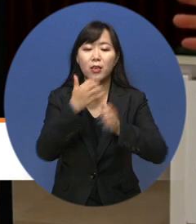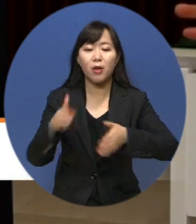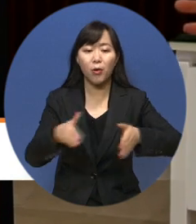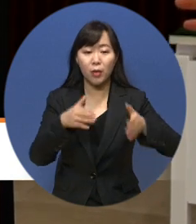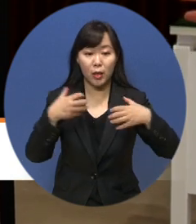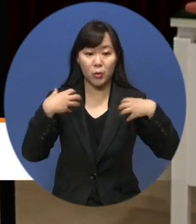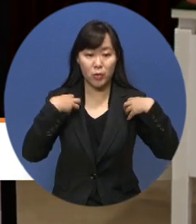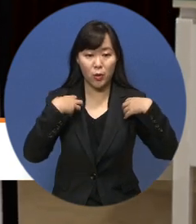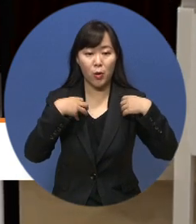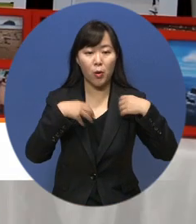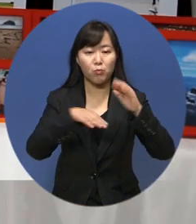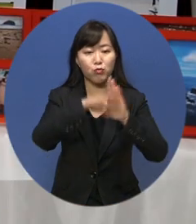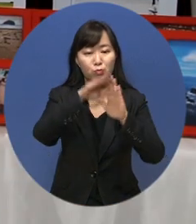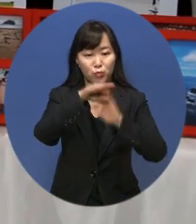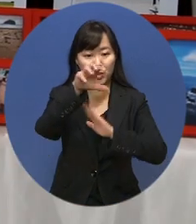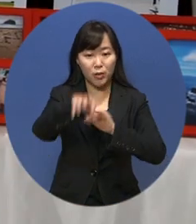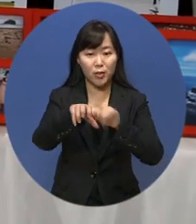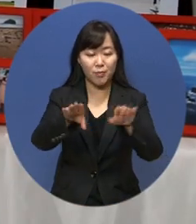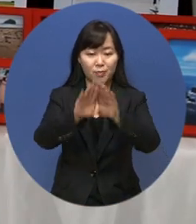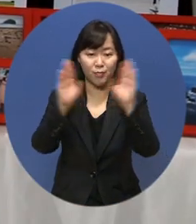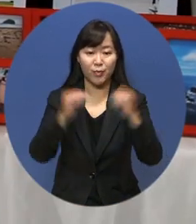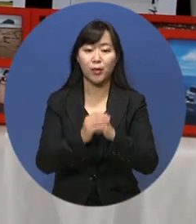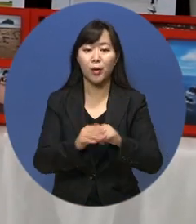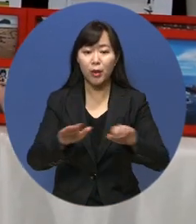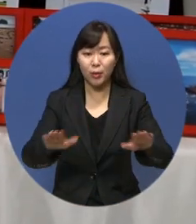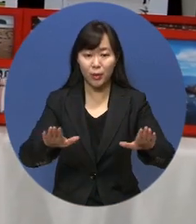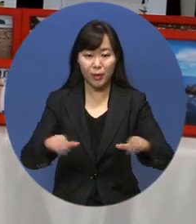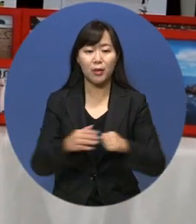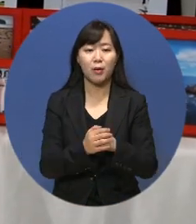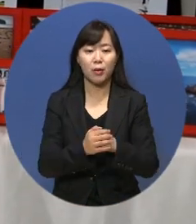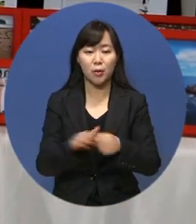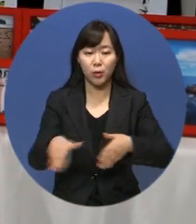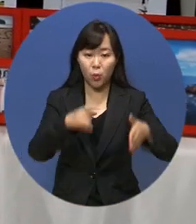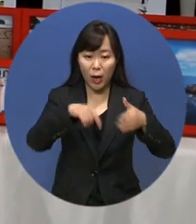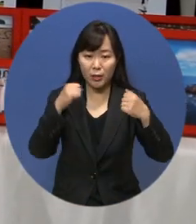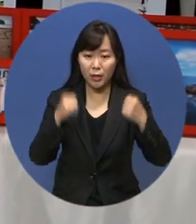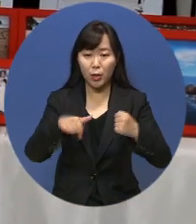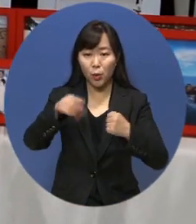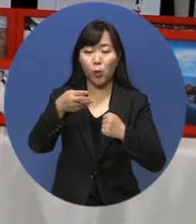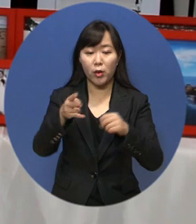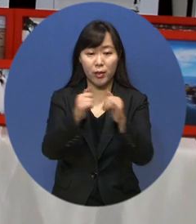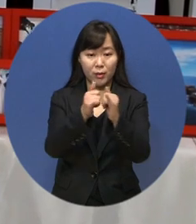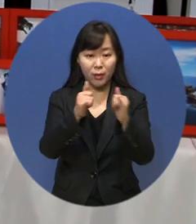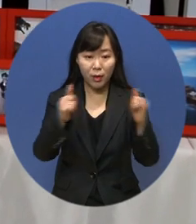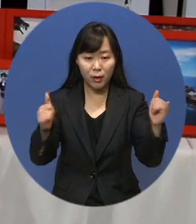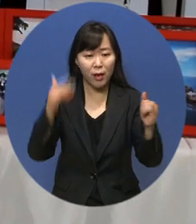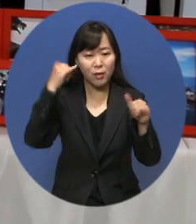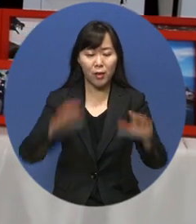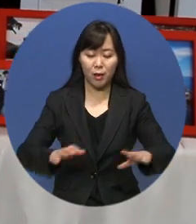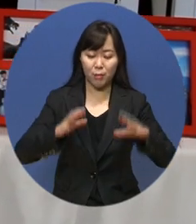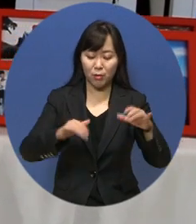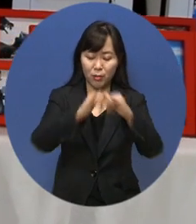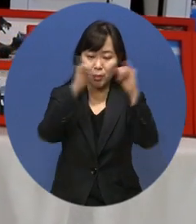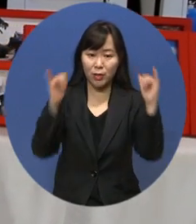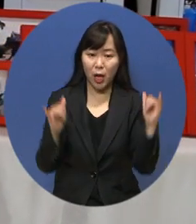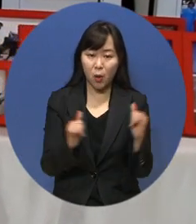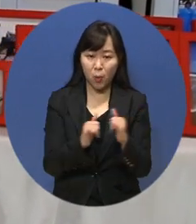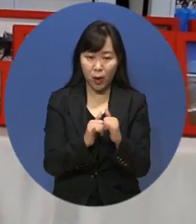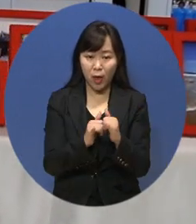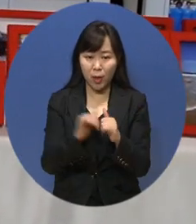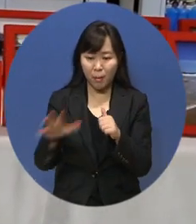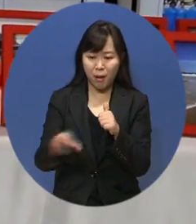열렸습니다 이번 전시에는 분의 거죠 고려 인들에게 대한민국 사회의 일원이라는